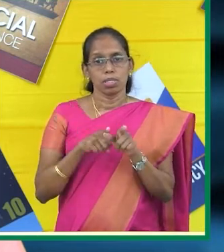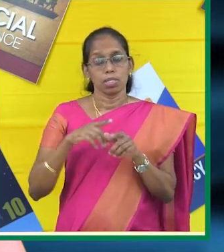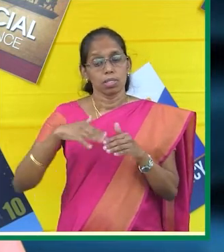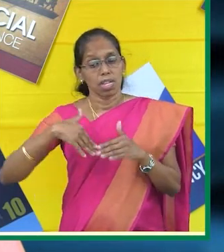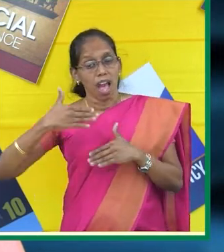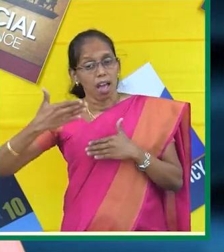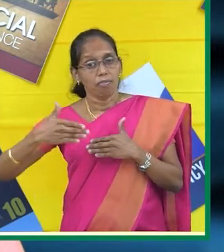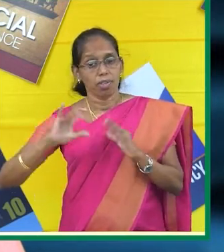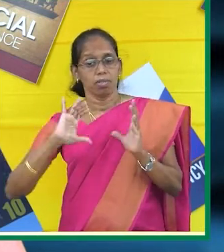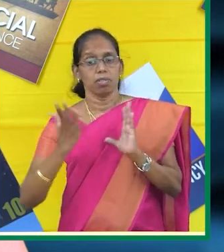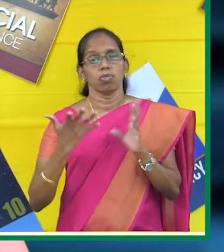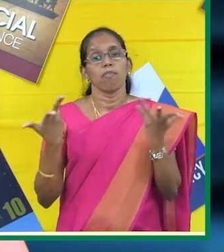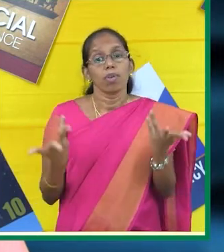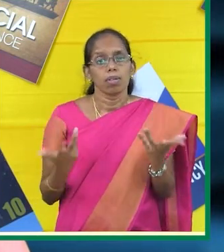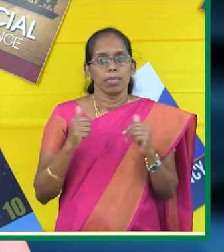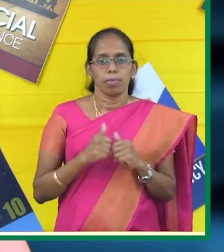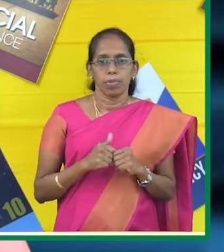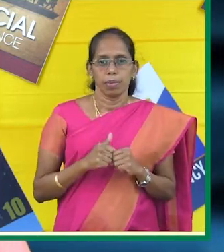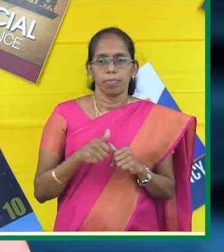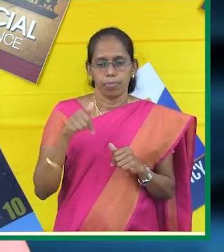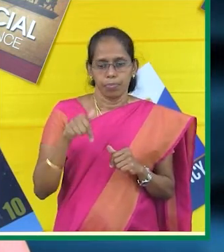இருக்கும் என்பதை பற்றிய இந்த ஒரு